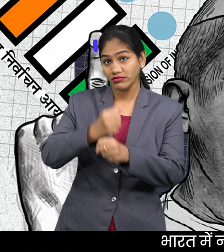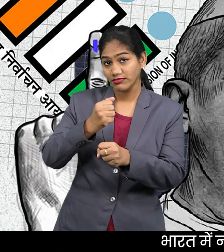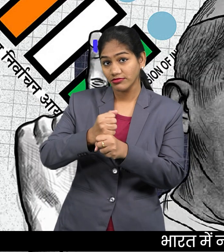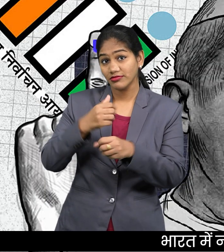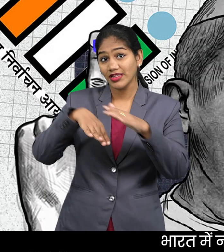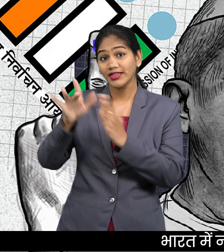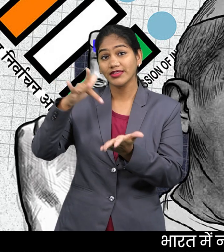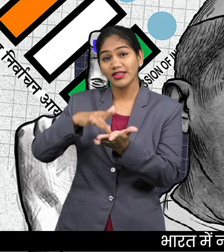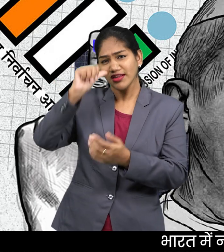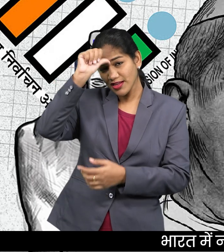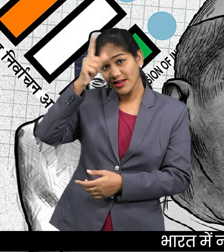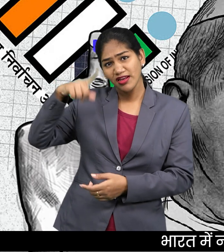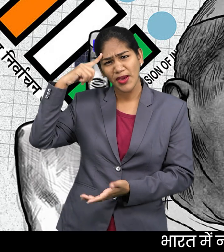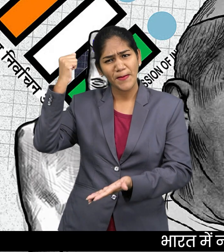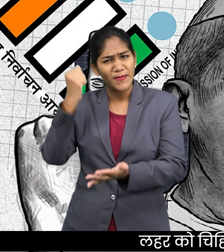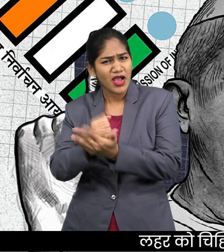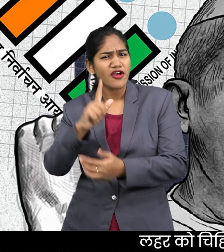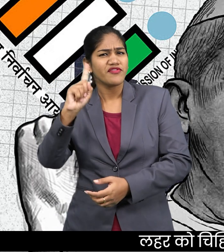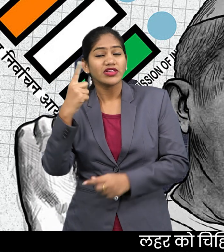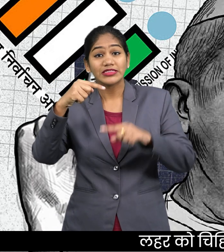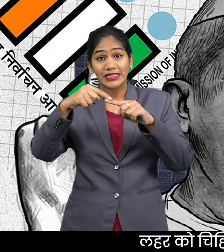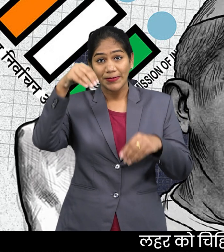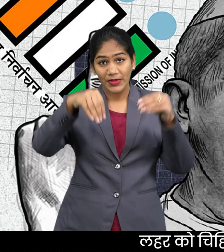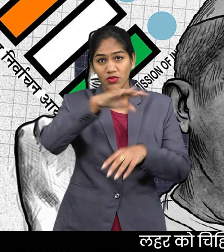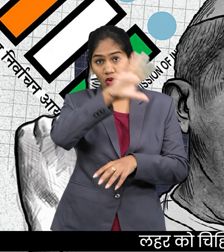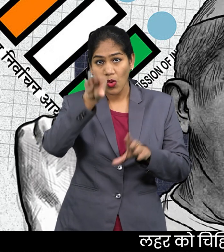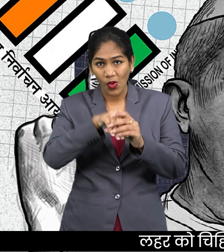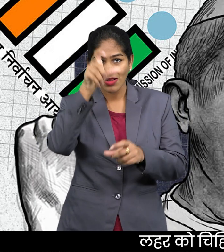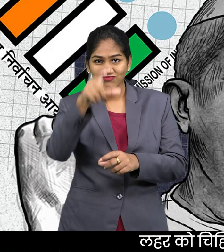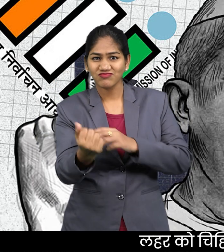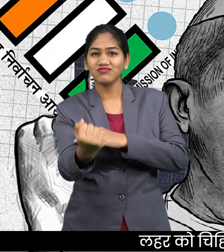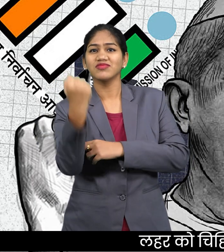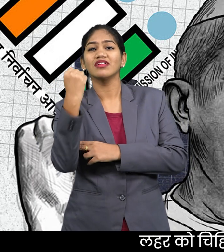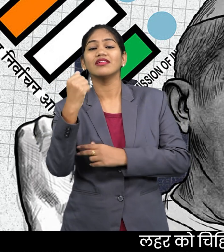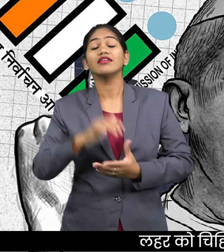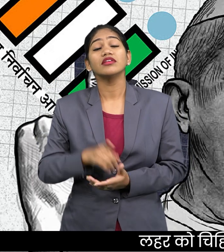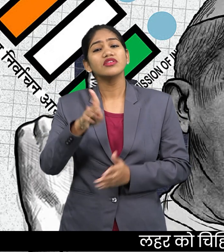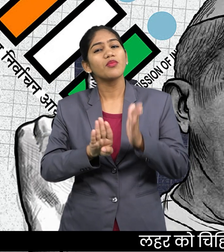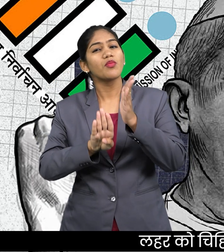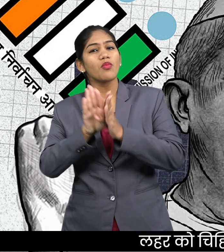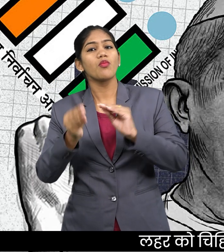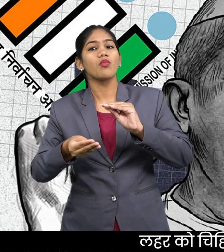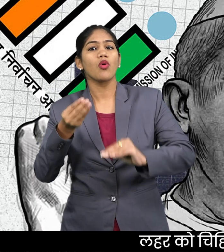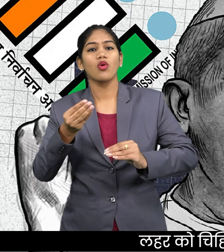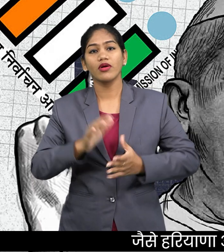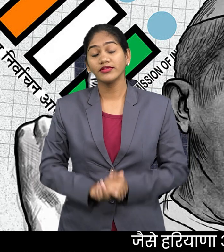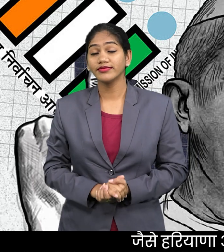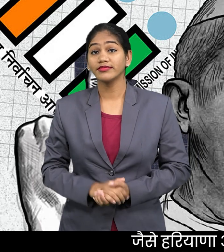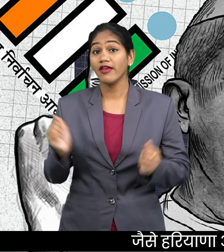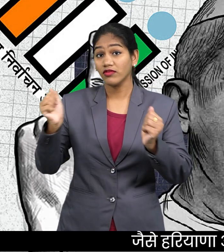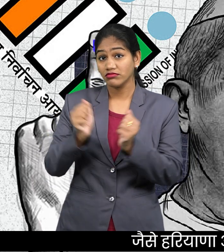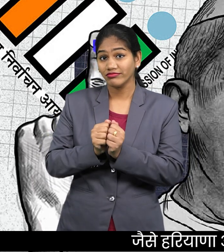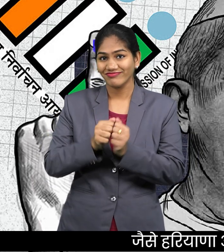भारत में नई सरकार ने पहली लोकतांत्रिक लहर को चिह्नित किया, जिसमें मध्यवर्ती जातियों जैसे